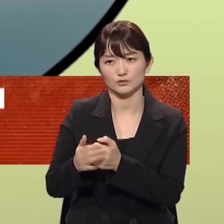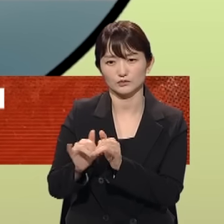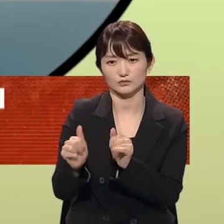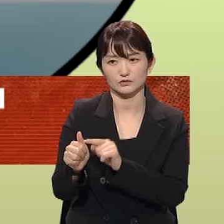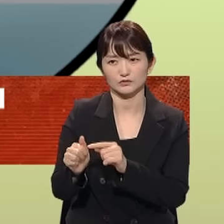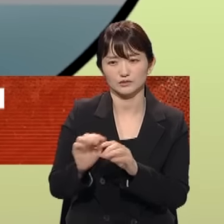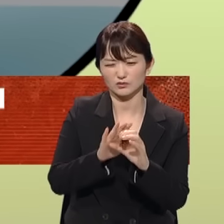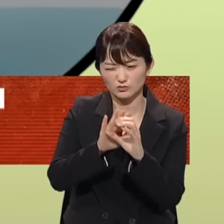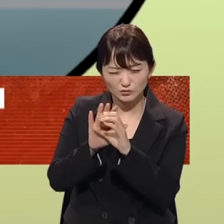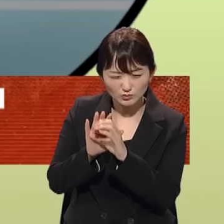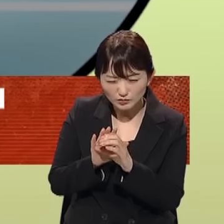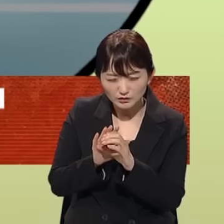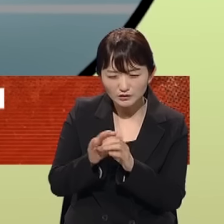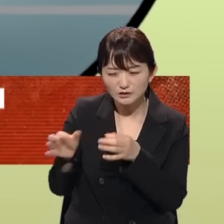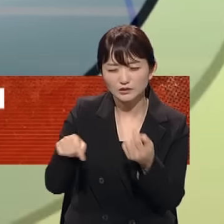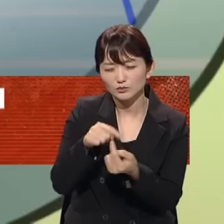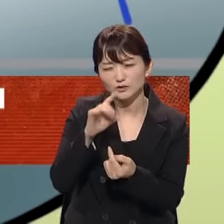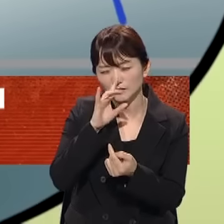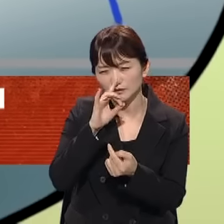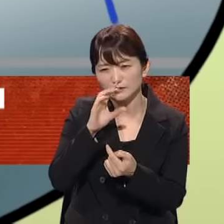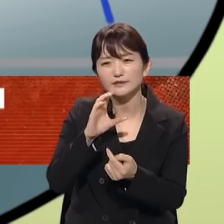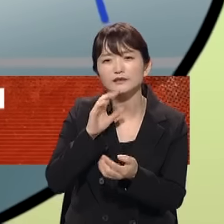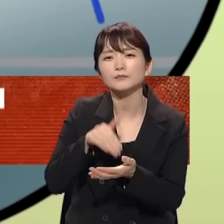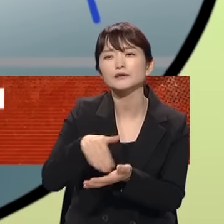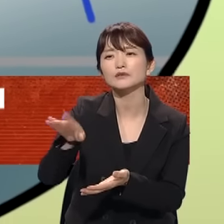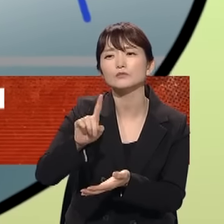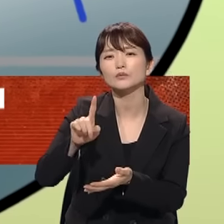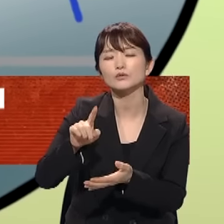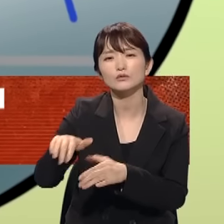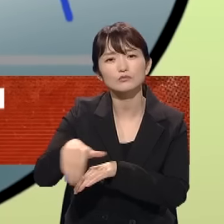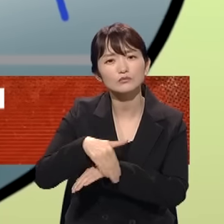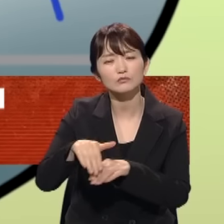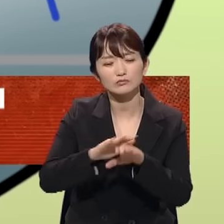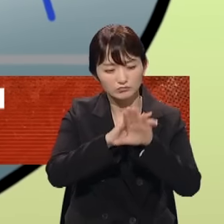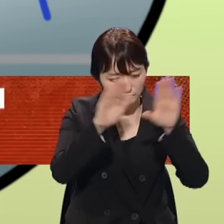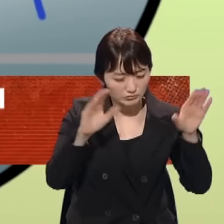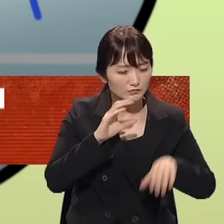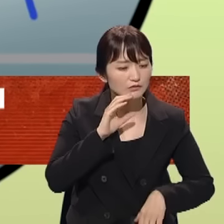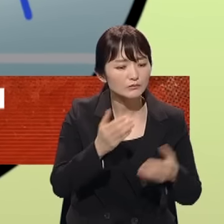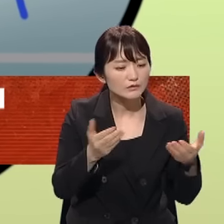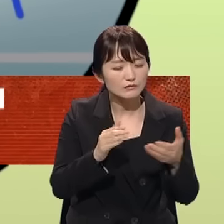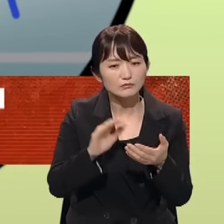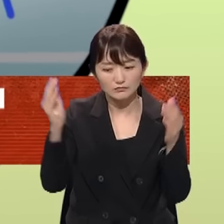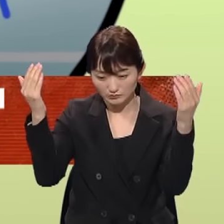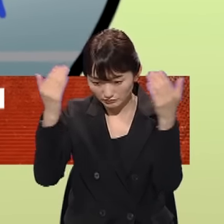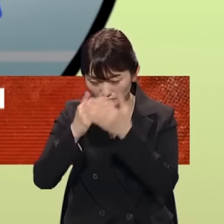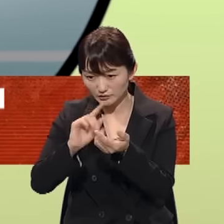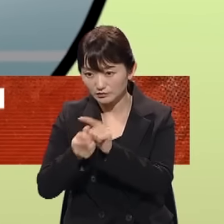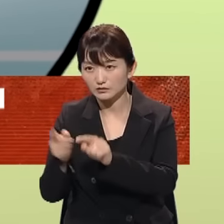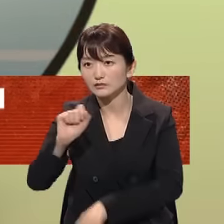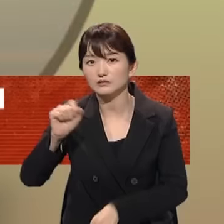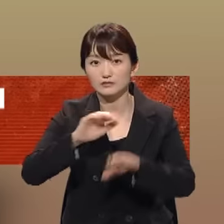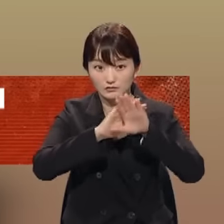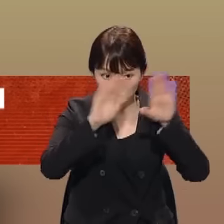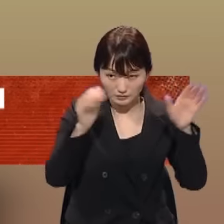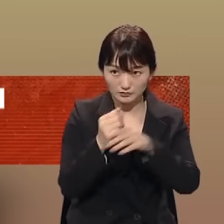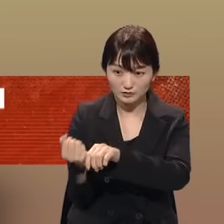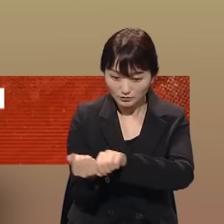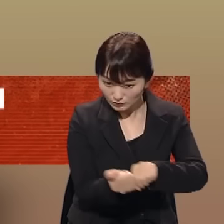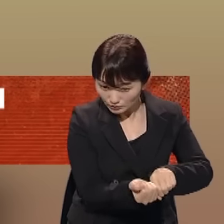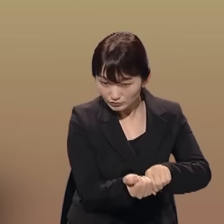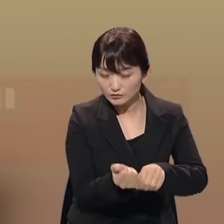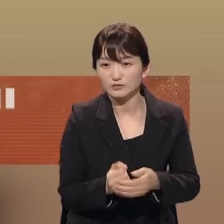가게에서 쫓겨났다라는 아유. 겁니다. 그럼 도대체 뭐라고 다닌 걸까? 낮에는 카페 일하고 밤에는 대리기사 한다 그랬죠? 낮에는 골프 치러